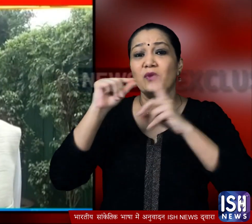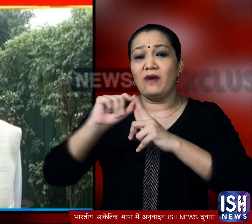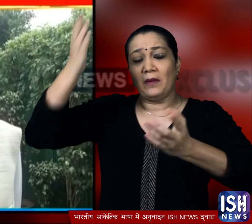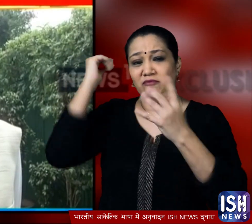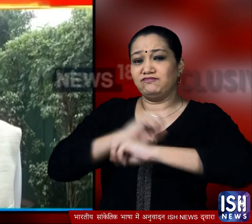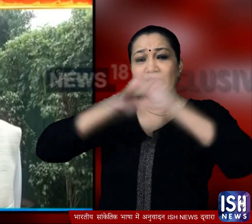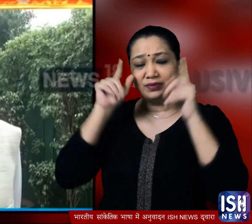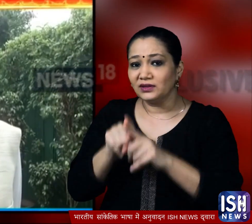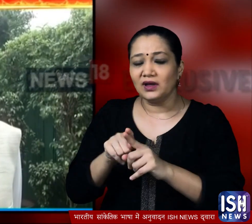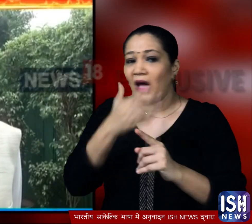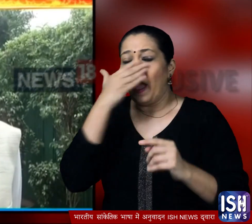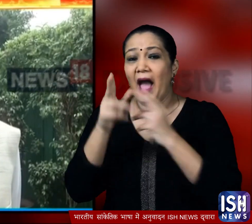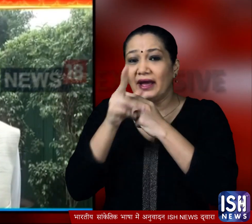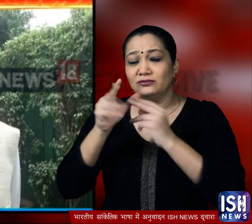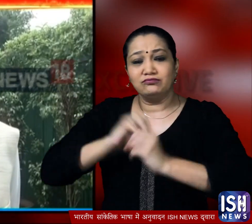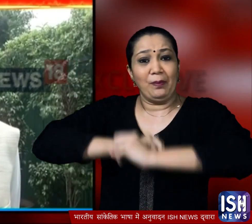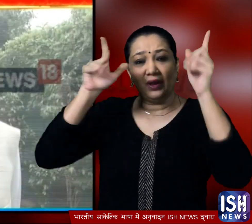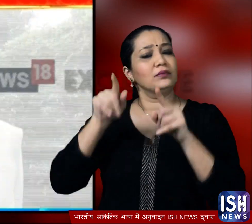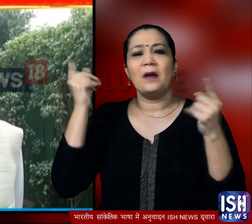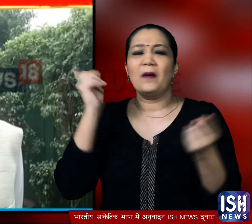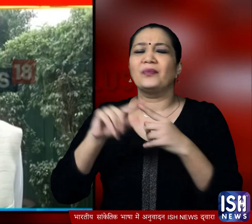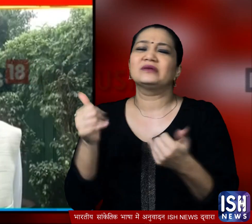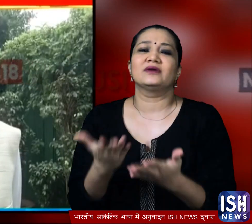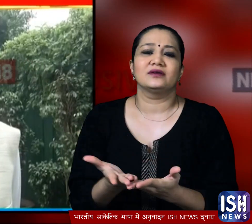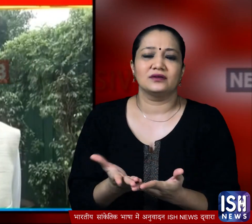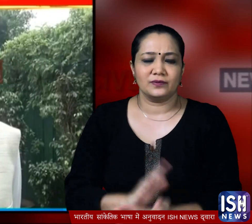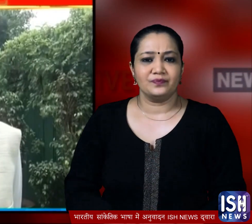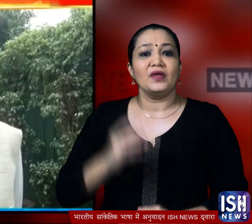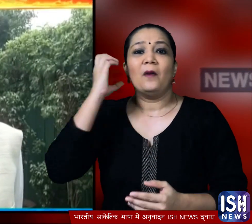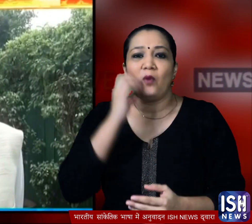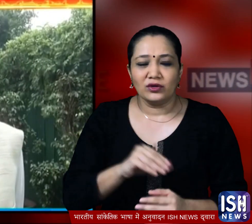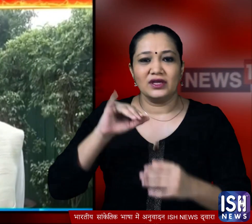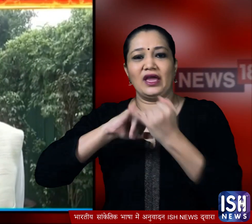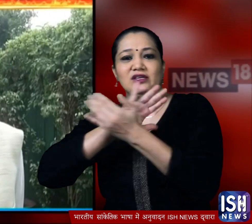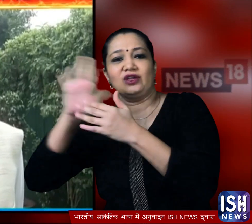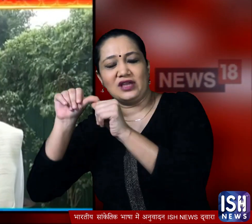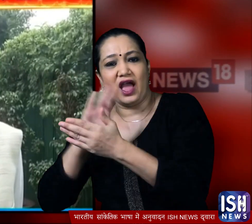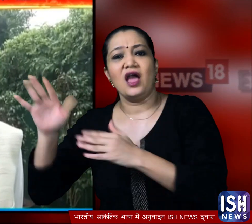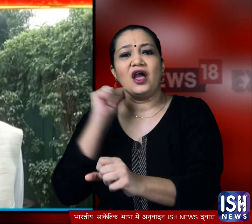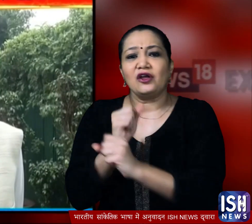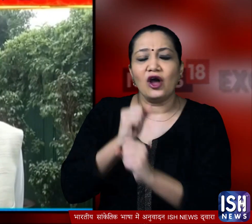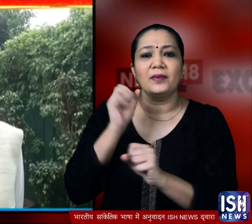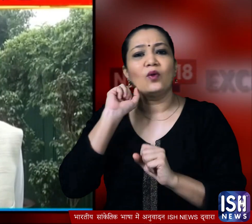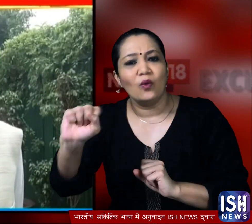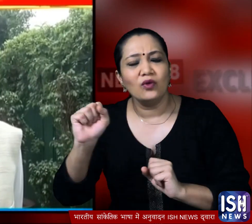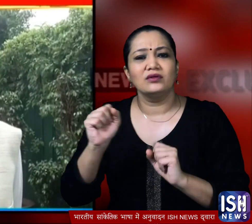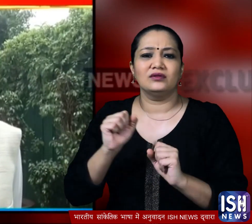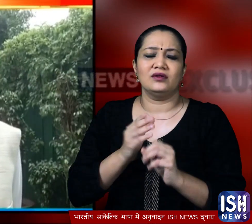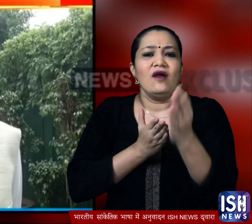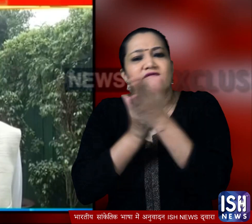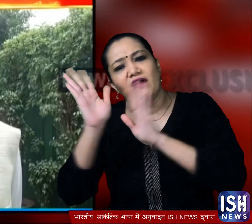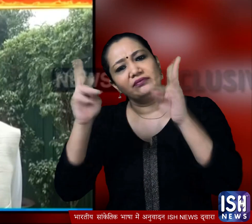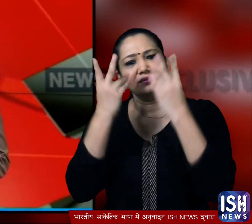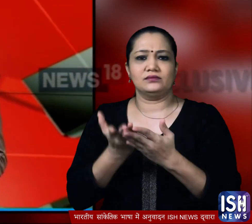जो आतंकवादी हमला हुआ वो नहीं होता। ये मोदी शाह सरकार चलाने का